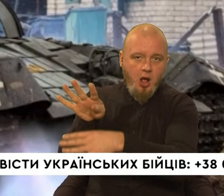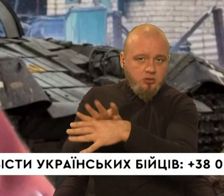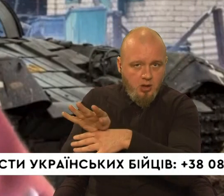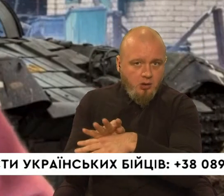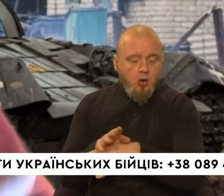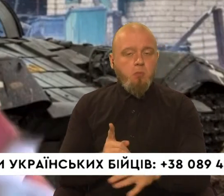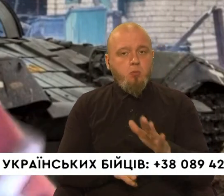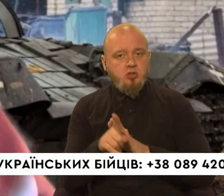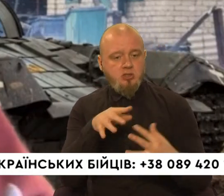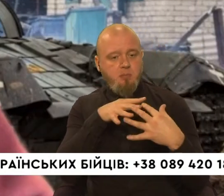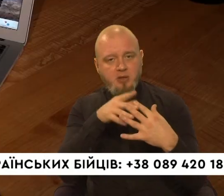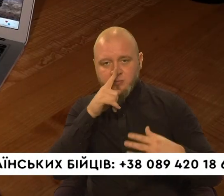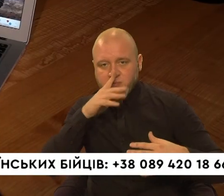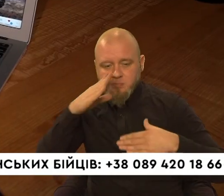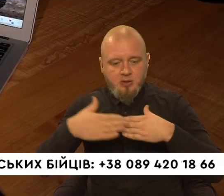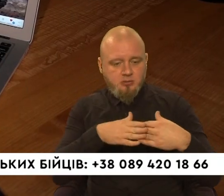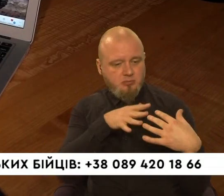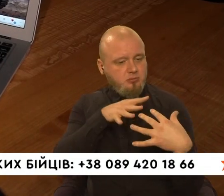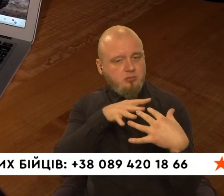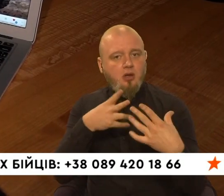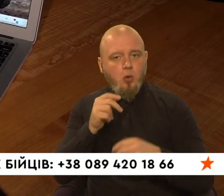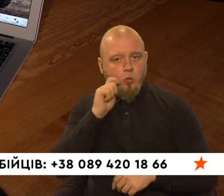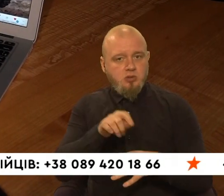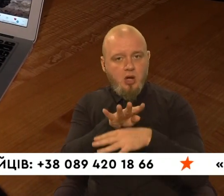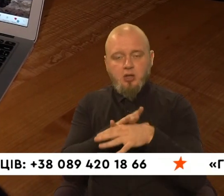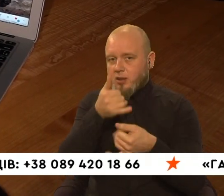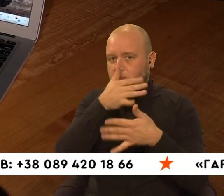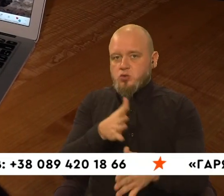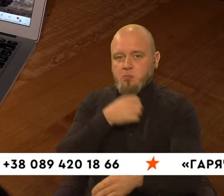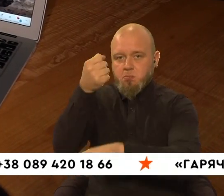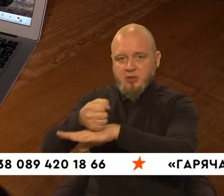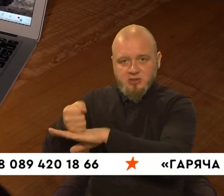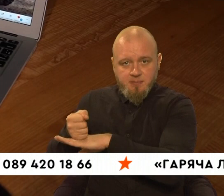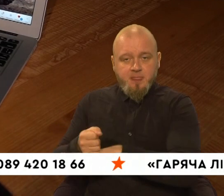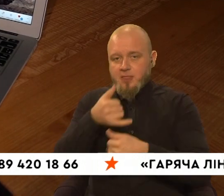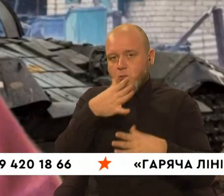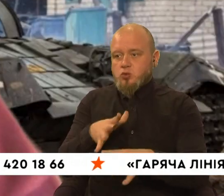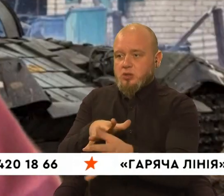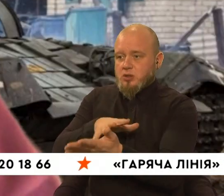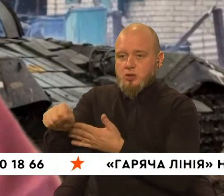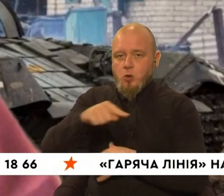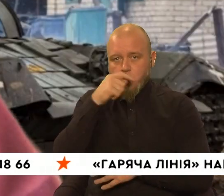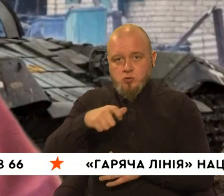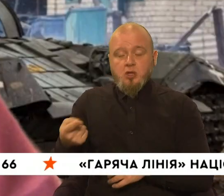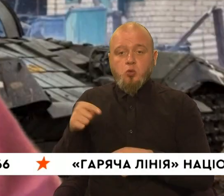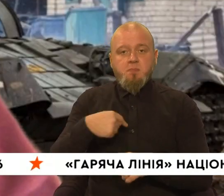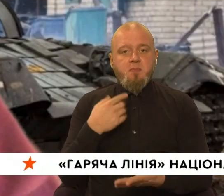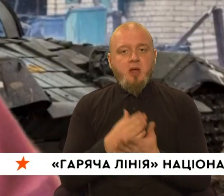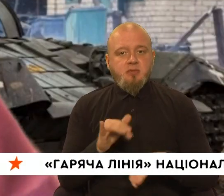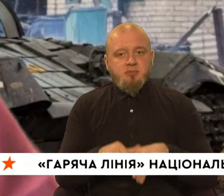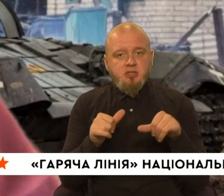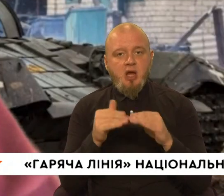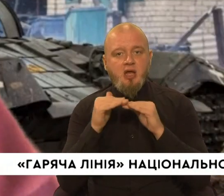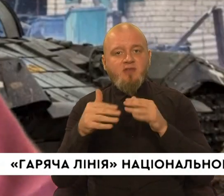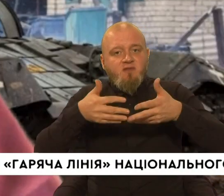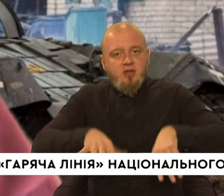артилерією. Починається бій з близької дистанції, де українська артилерія не може битися, не може крити росіян. Тоді ми маємо збільшення